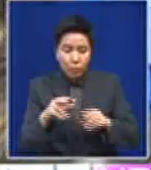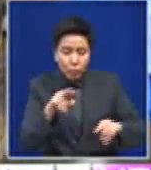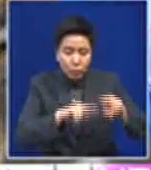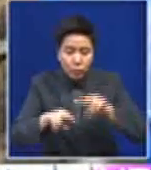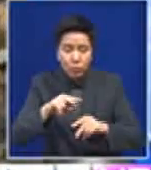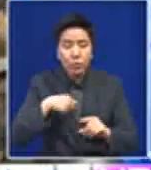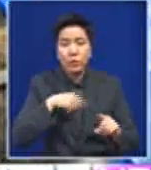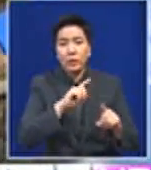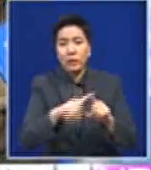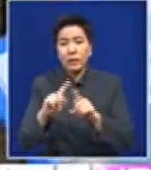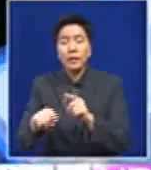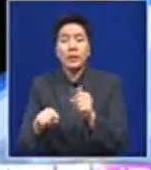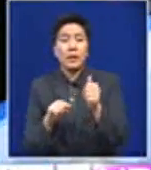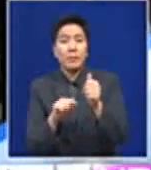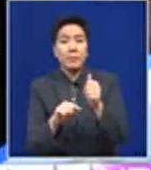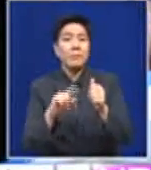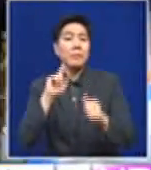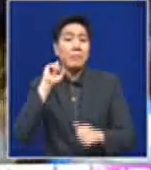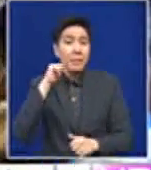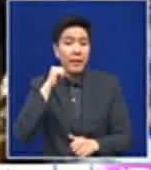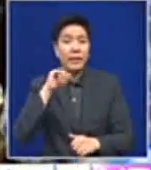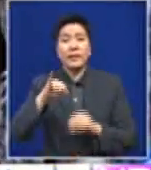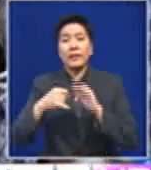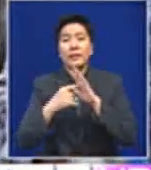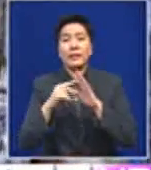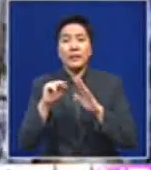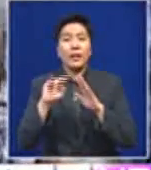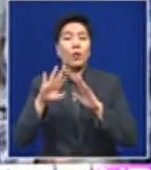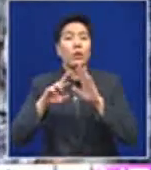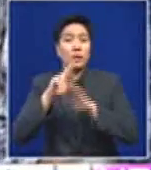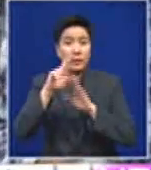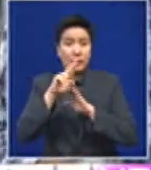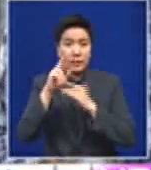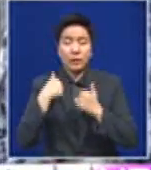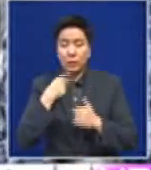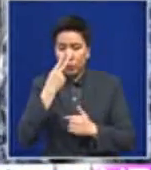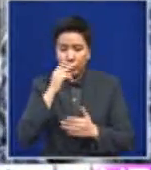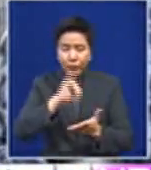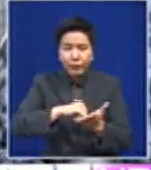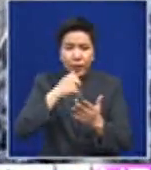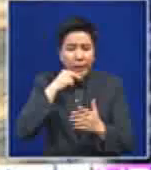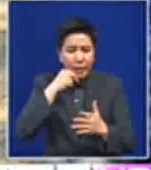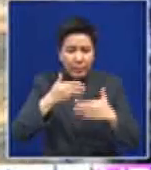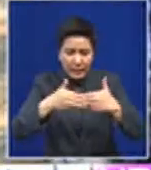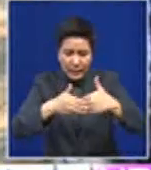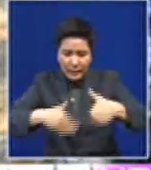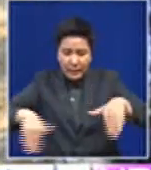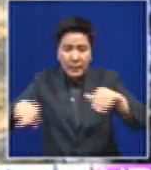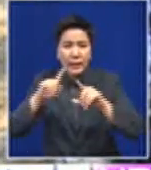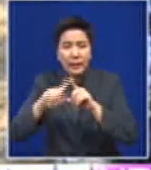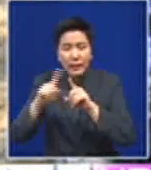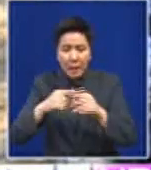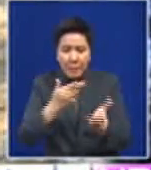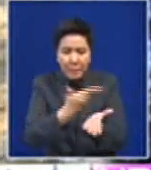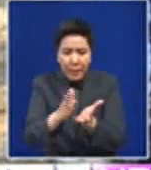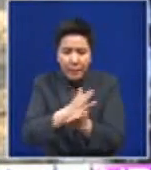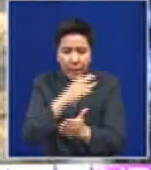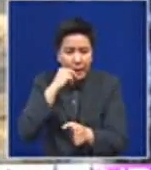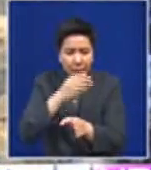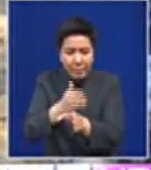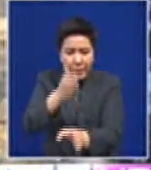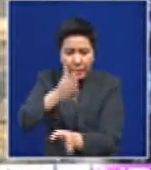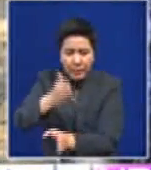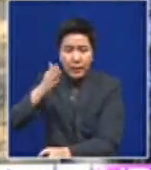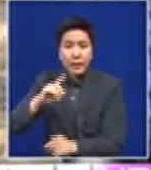ำบลป่าตึงอำเภอแม่จันจังหวัดเชียงรายติดตามดูความคืบหน้าการฟื้นฟูเหมืองหลวงเพื่อจัดระบบการส่งน้ำช่วยเหลือเกษตรกรกว่า